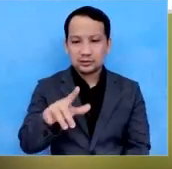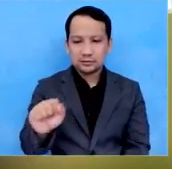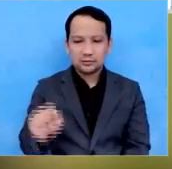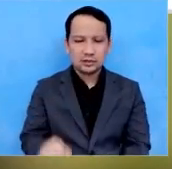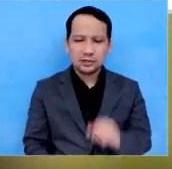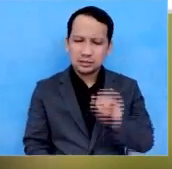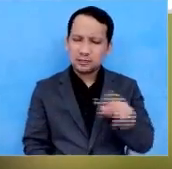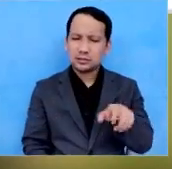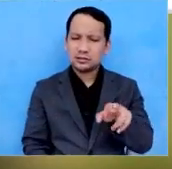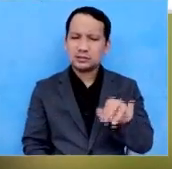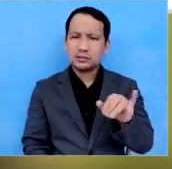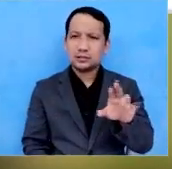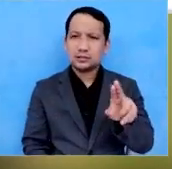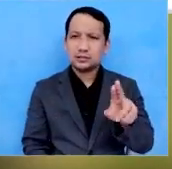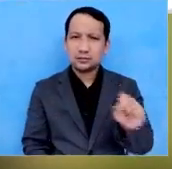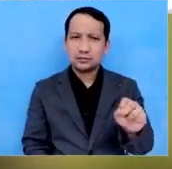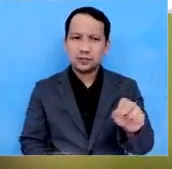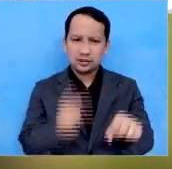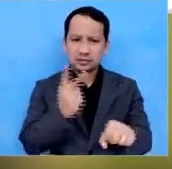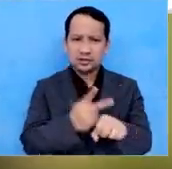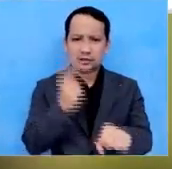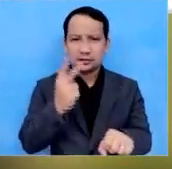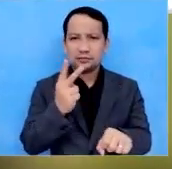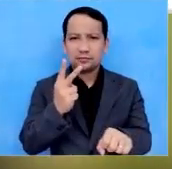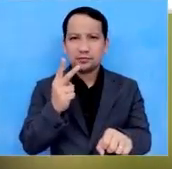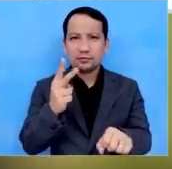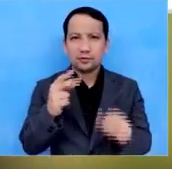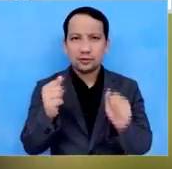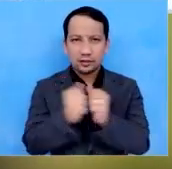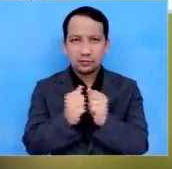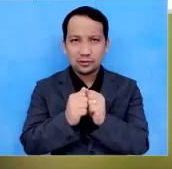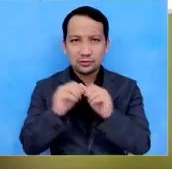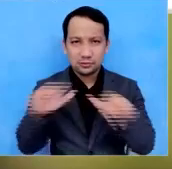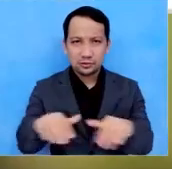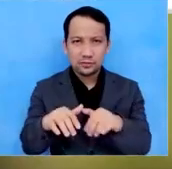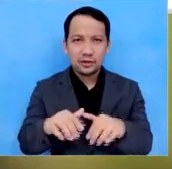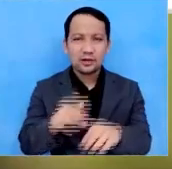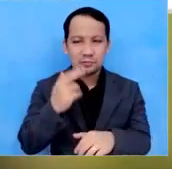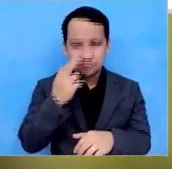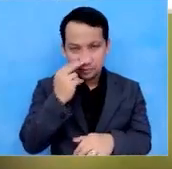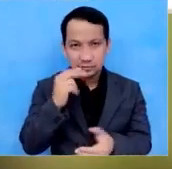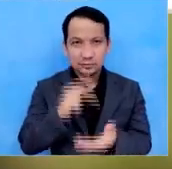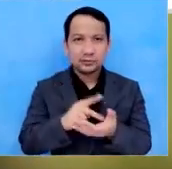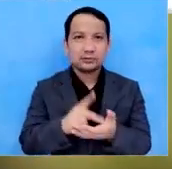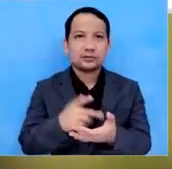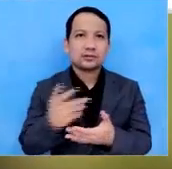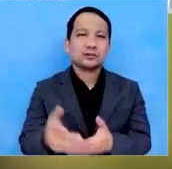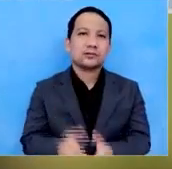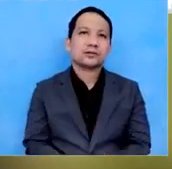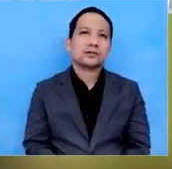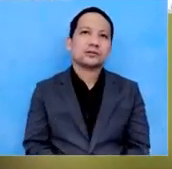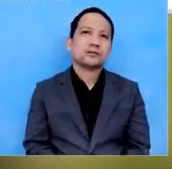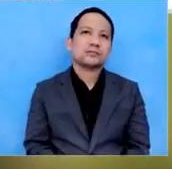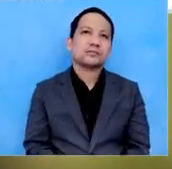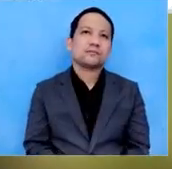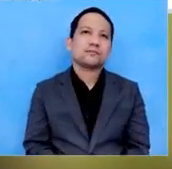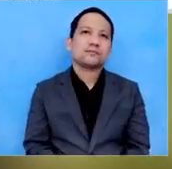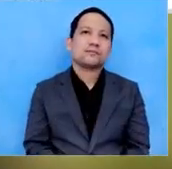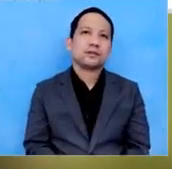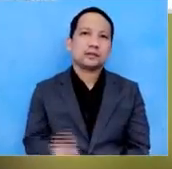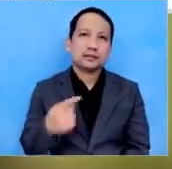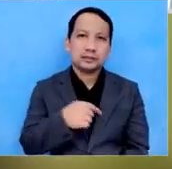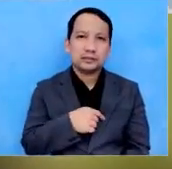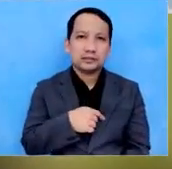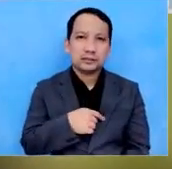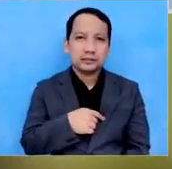po, second time ko pa lang po siya naka-work, but very makulit din po siya. So, hindi na po ako ganung na awkward